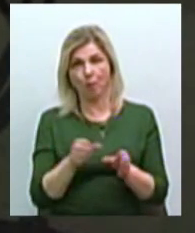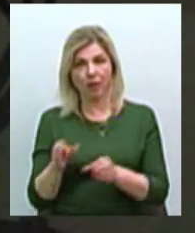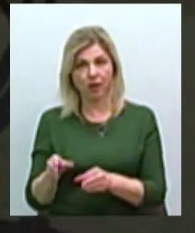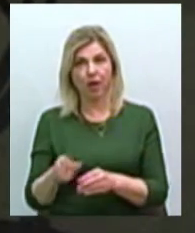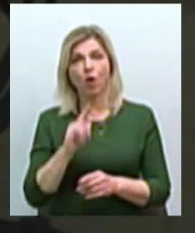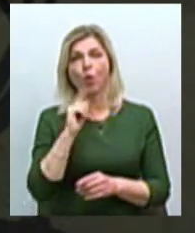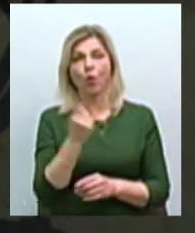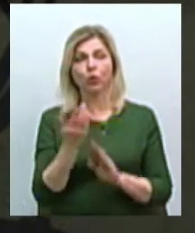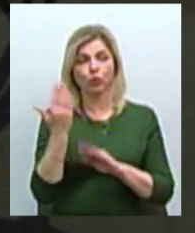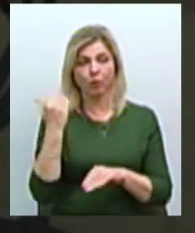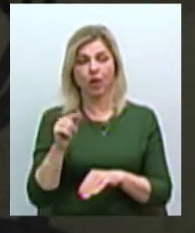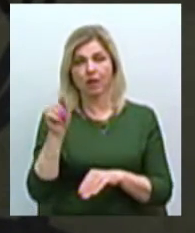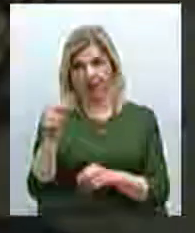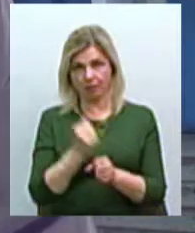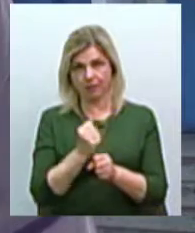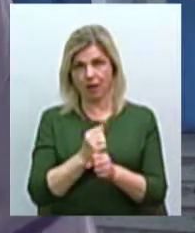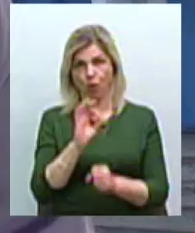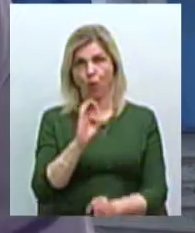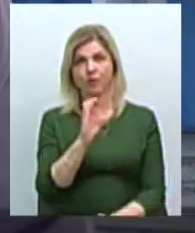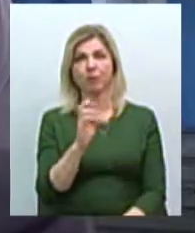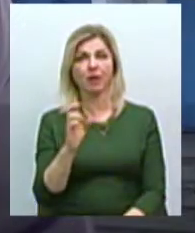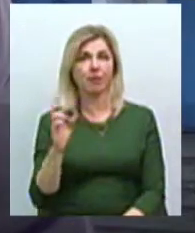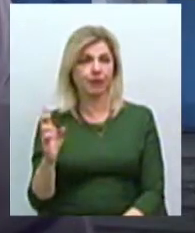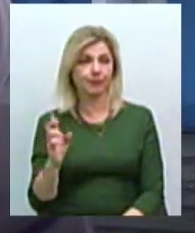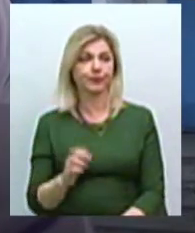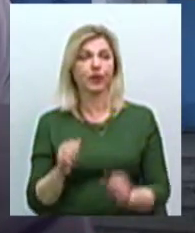Рік тому і в ньому створили ОСББ.